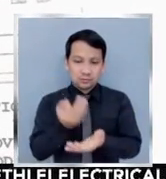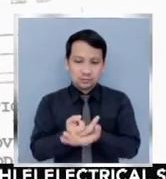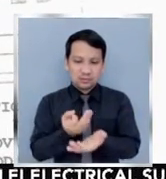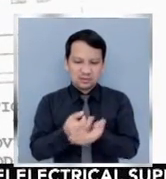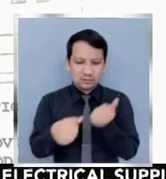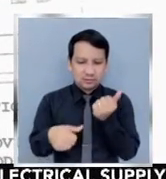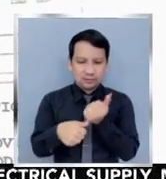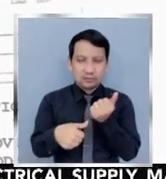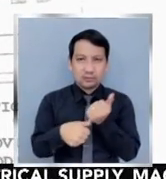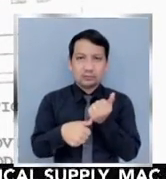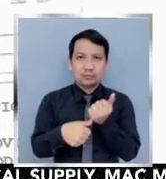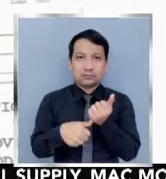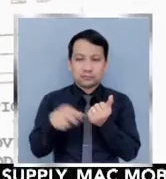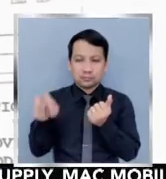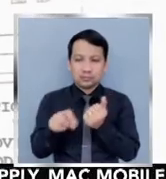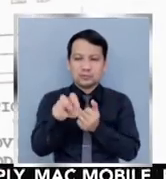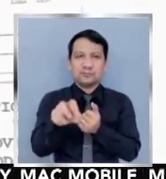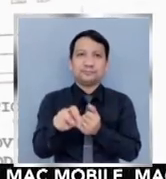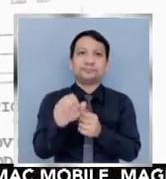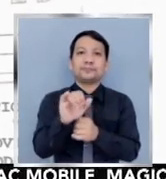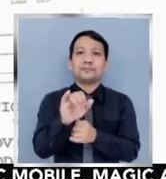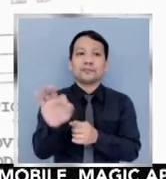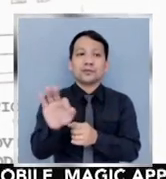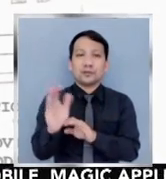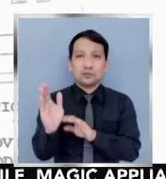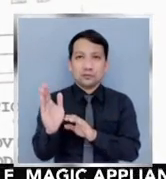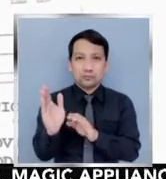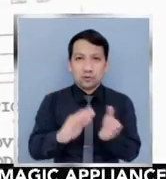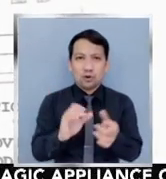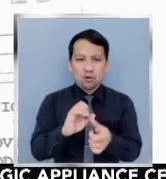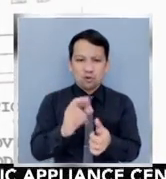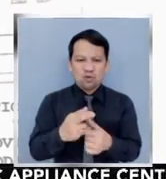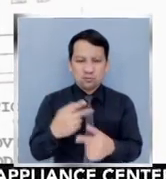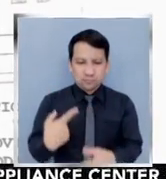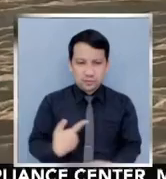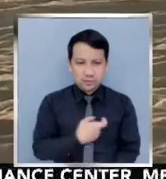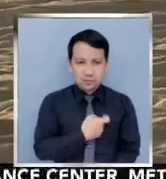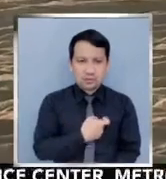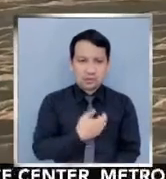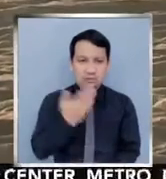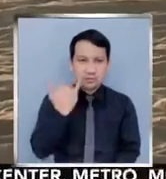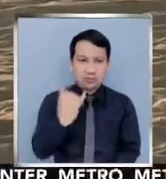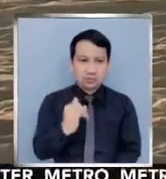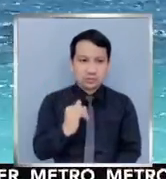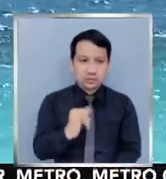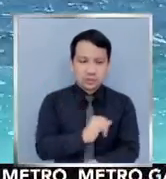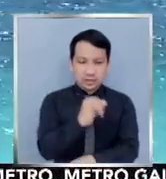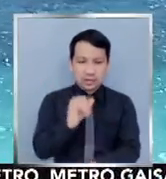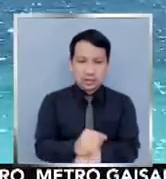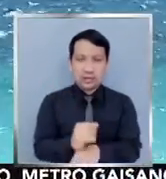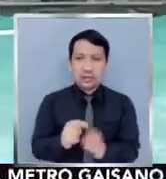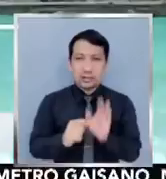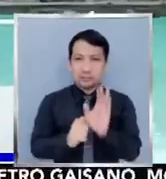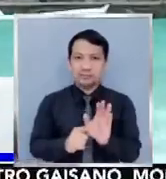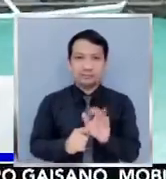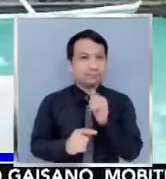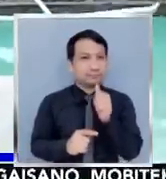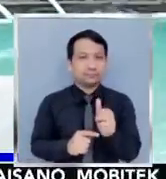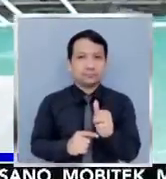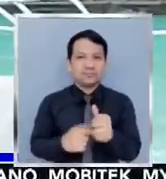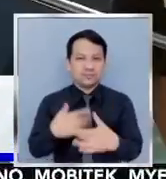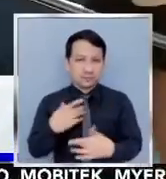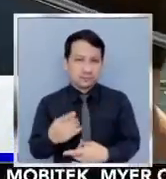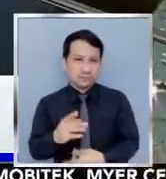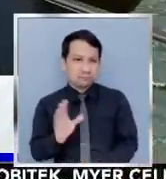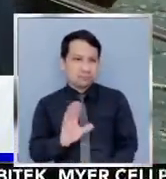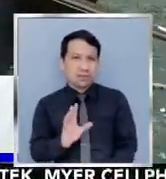mga turista sakaling masawi o kaya'y masaktan habang nasa isla. Yung mga turista daw na hindi interesado o di